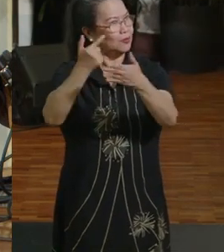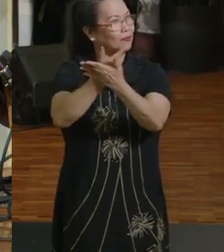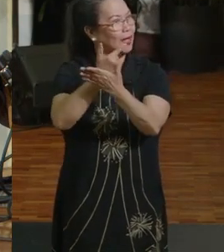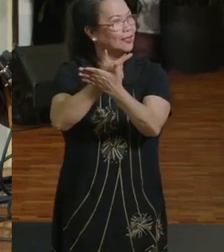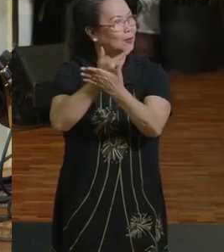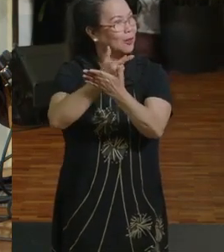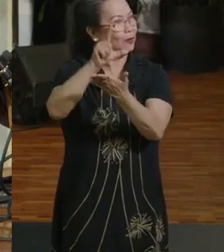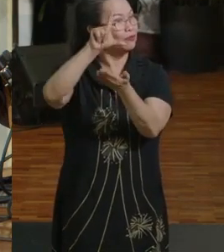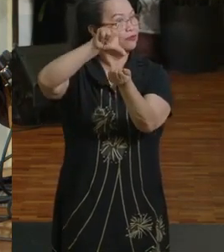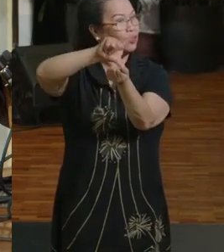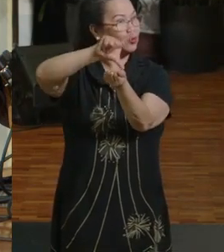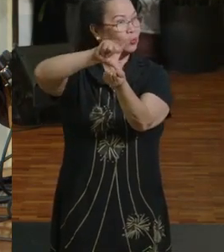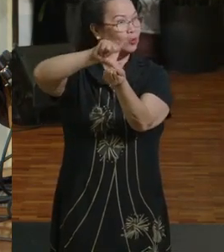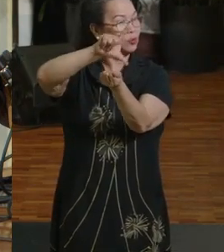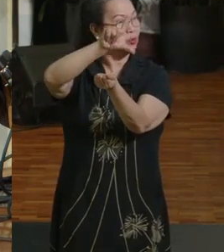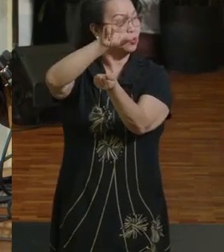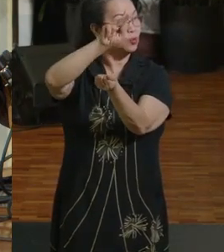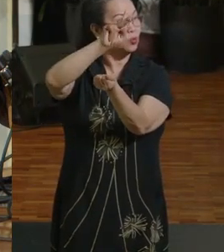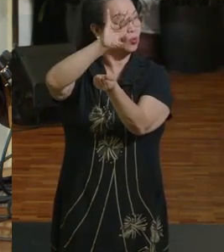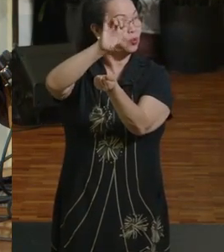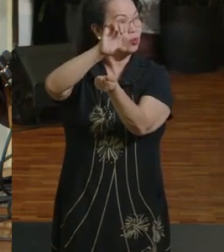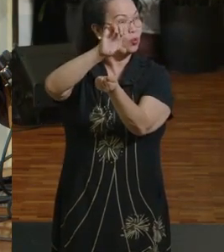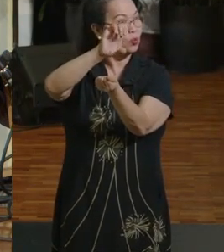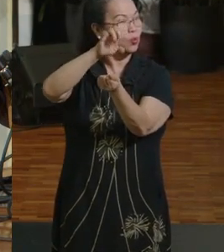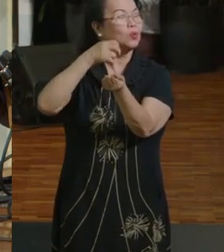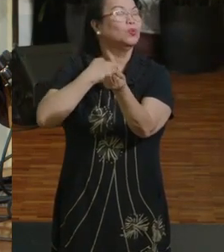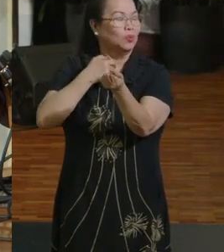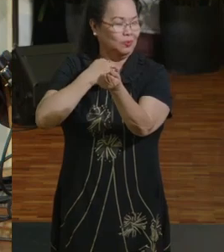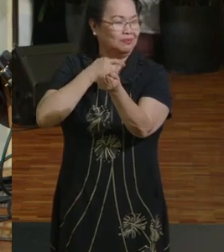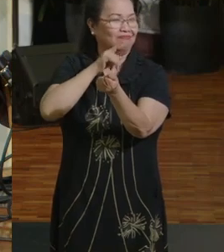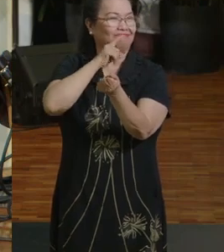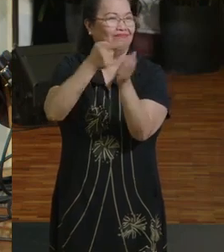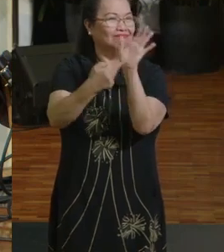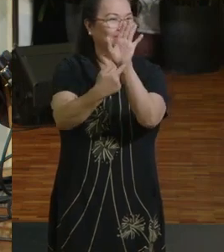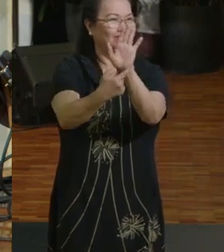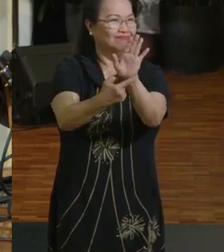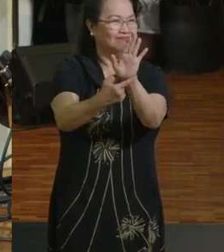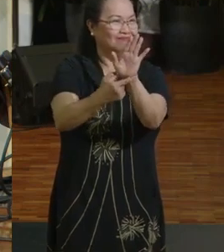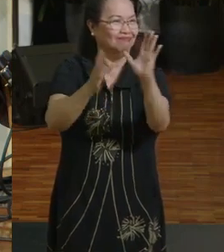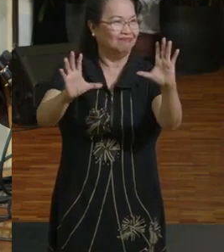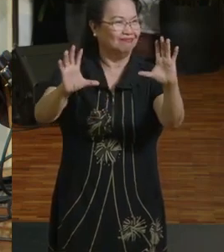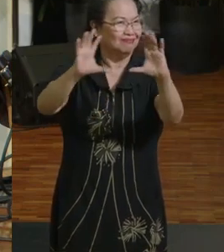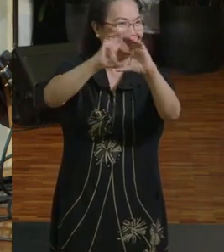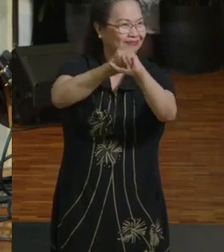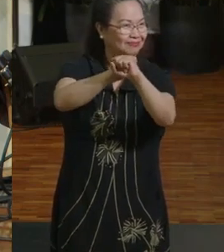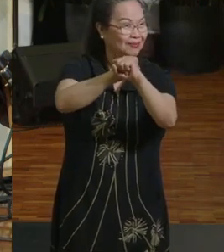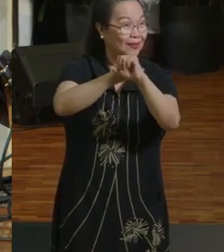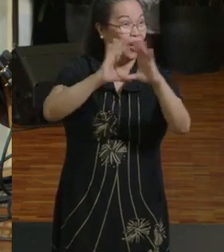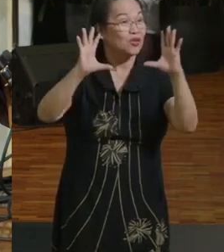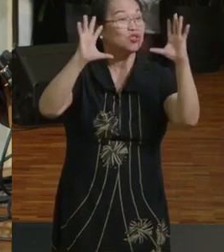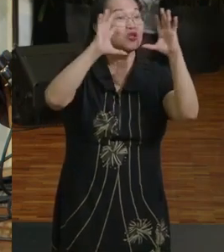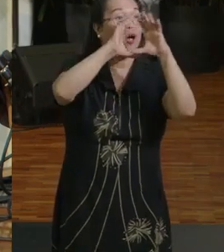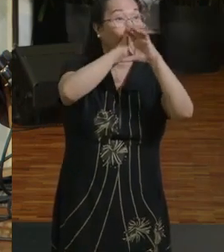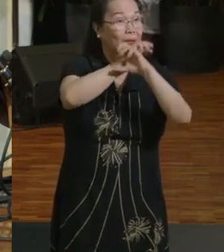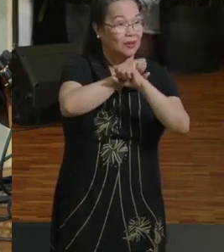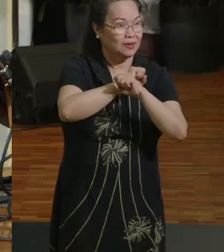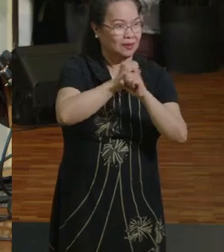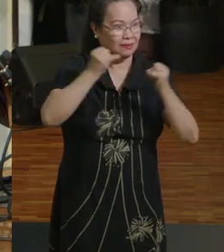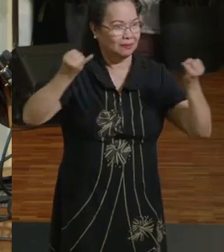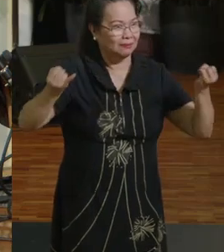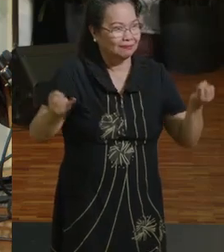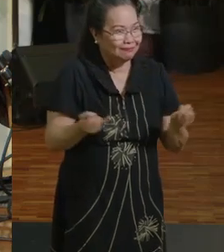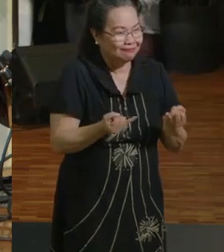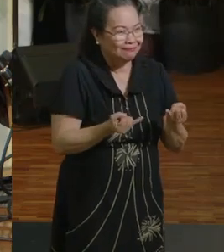Luke. At usually, siya ay nagsisilbing isang buod or summary or